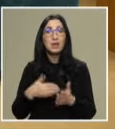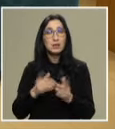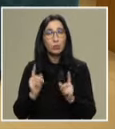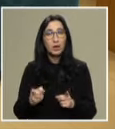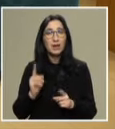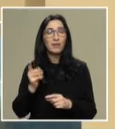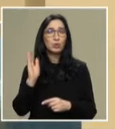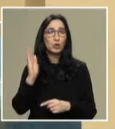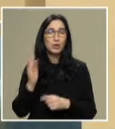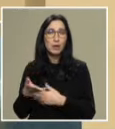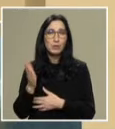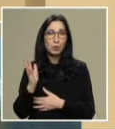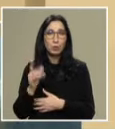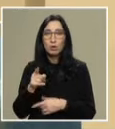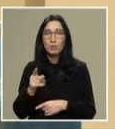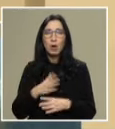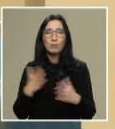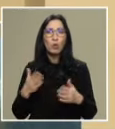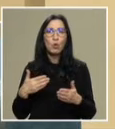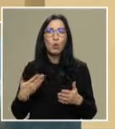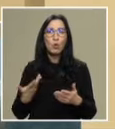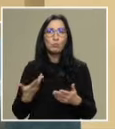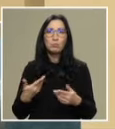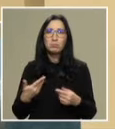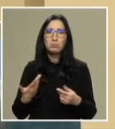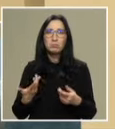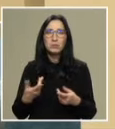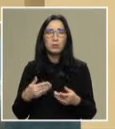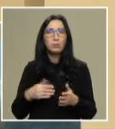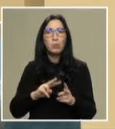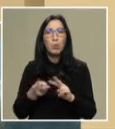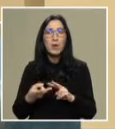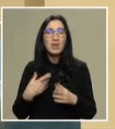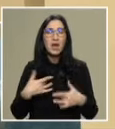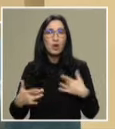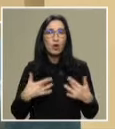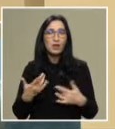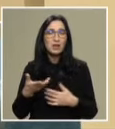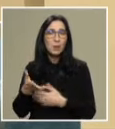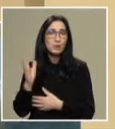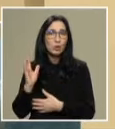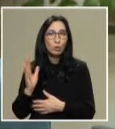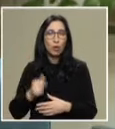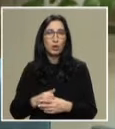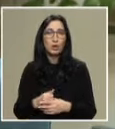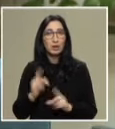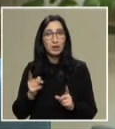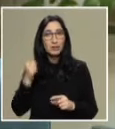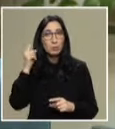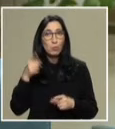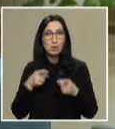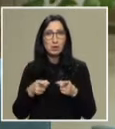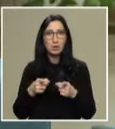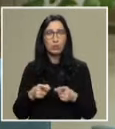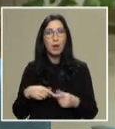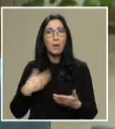да отиде на психолог. Това много опоручава ролята на психолога в училищата и за мен трябва да се помисли върху това.